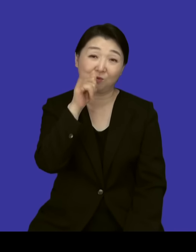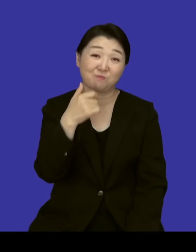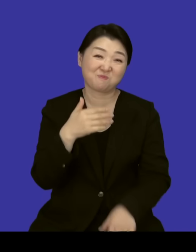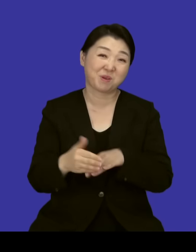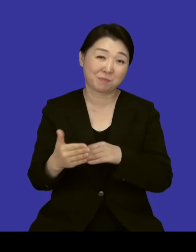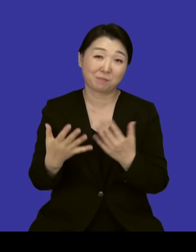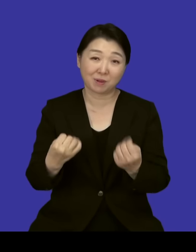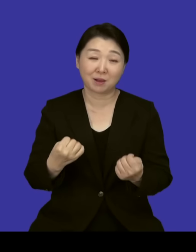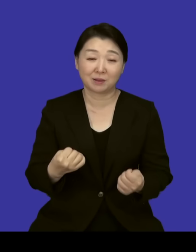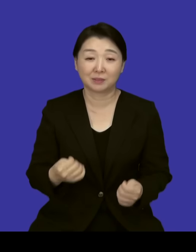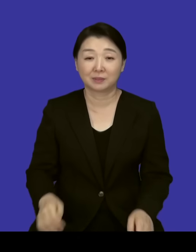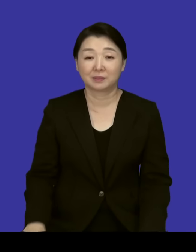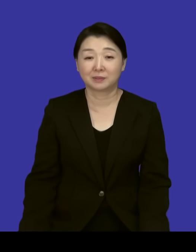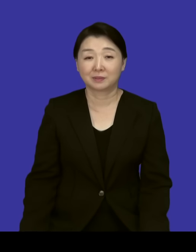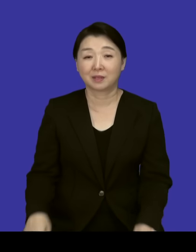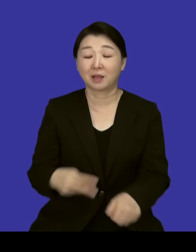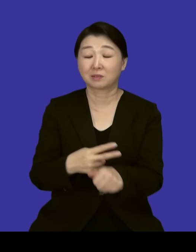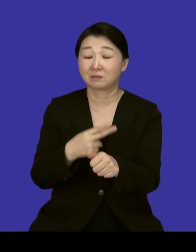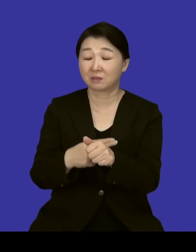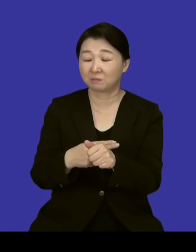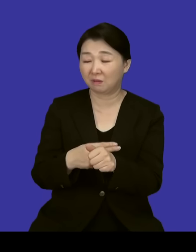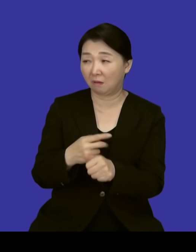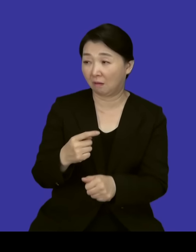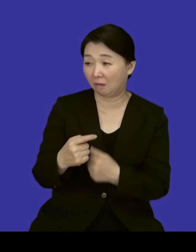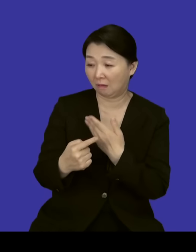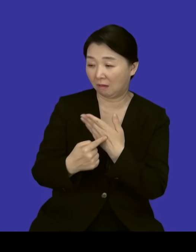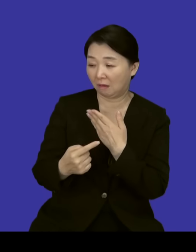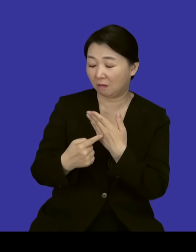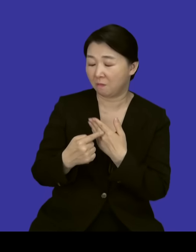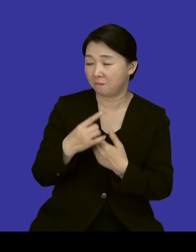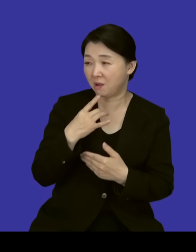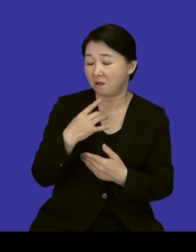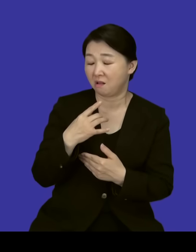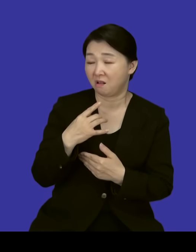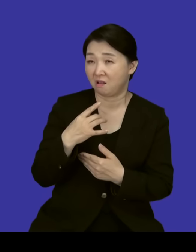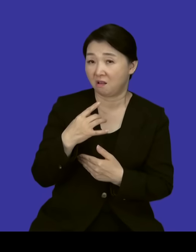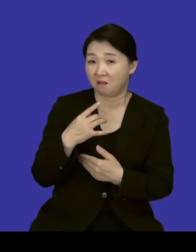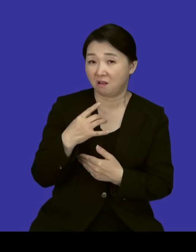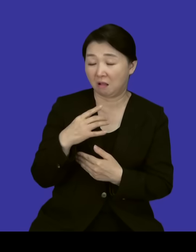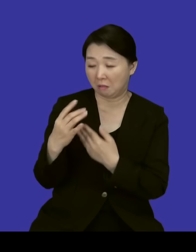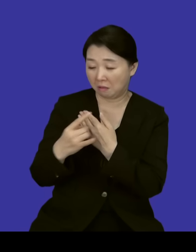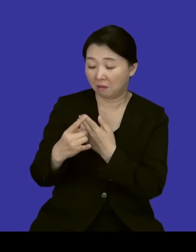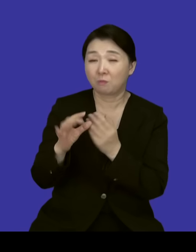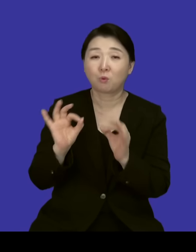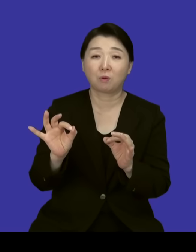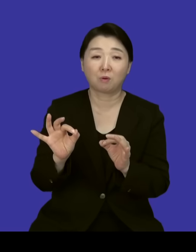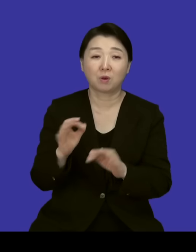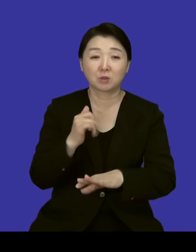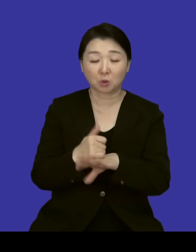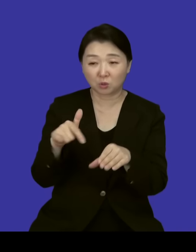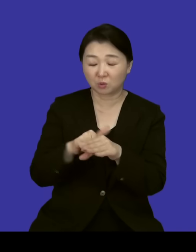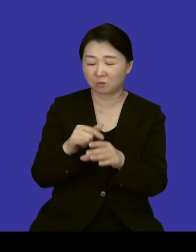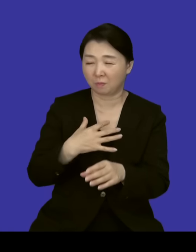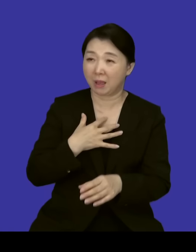나이인데 선생님들이 되게 위선적으로 보이고 그러면서 이제 더 기독교를 증오하게 되고